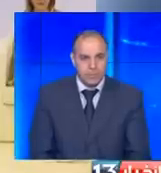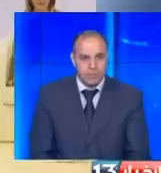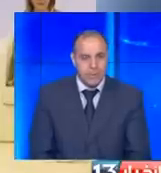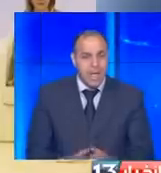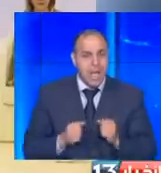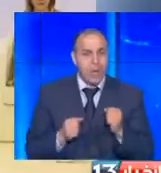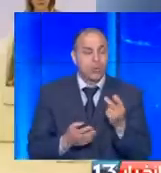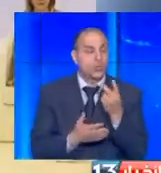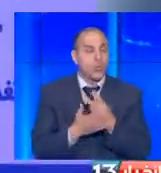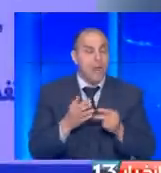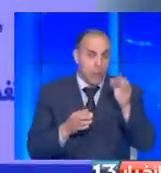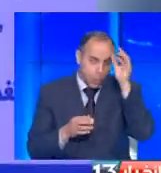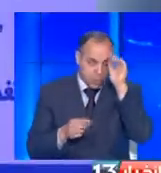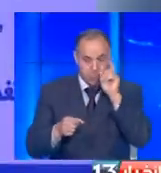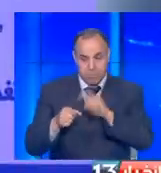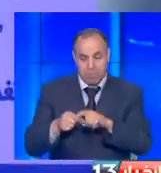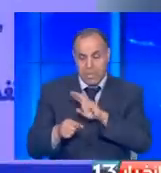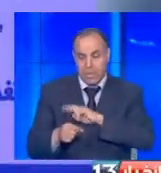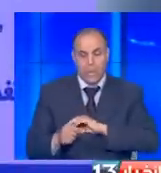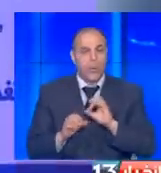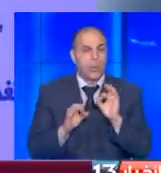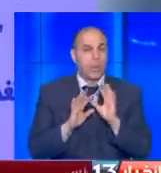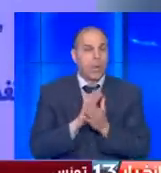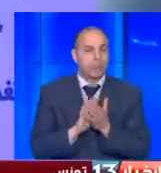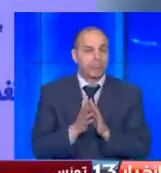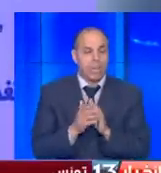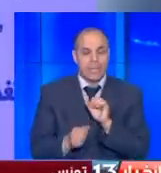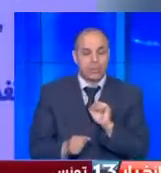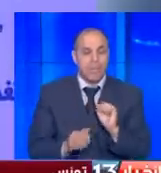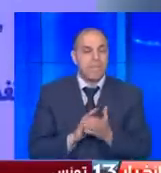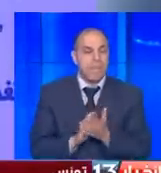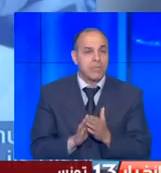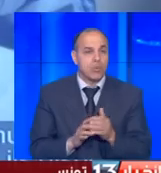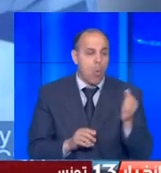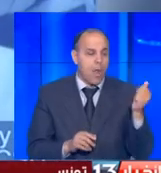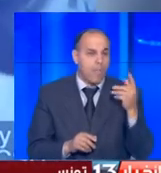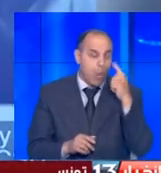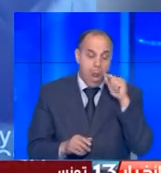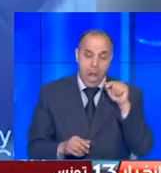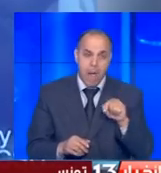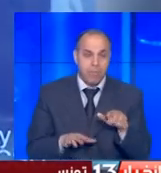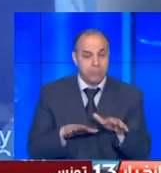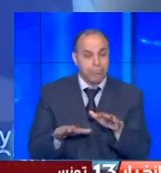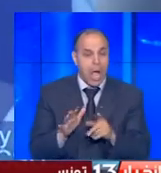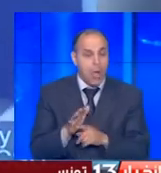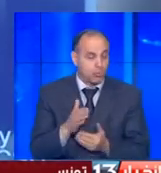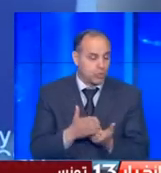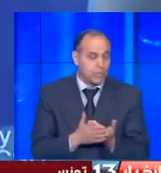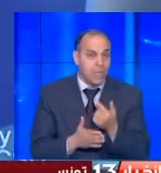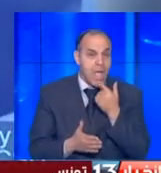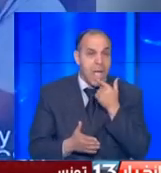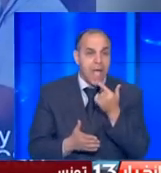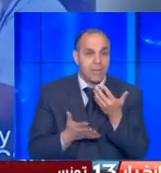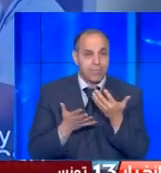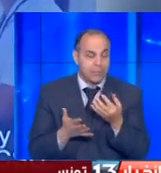حوالي 2 مليون تونسي لا يتمتعون بالتغطية الصحية والاجتماعية، رقم يؤكد ضرورة اتخاذ الإجراءات اللازمة